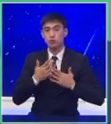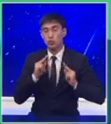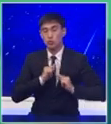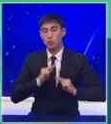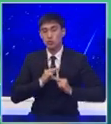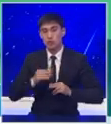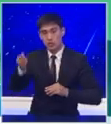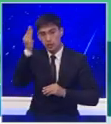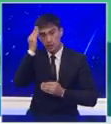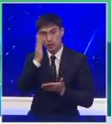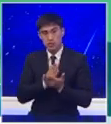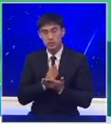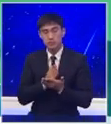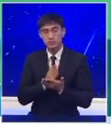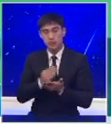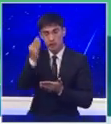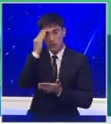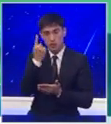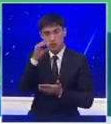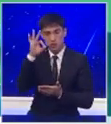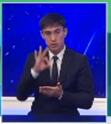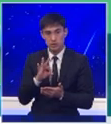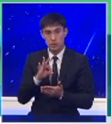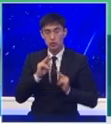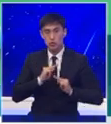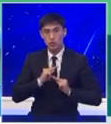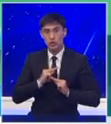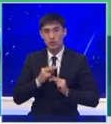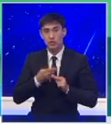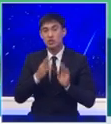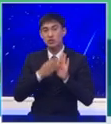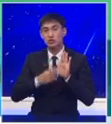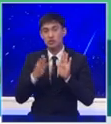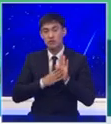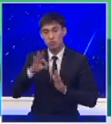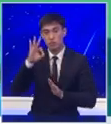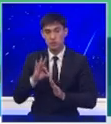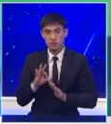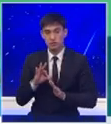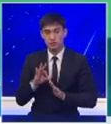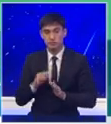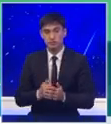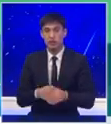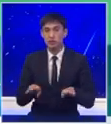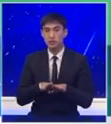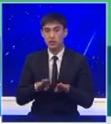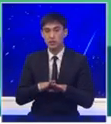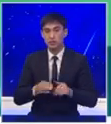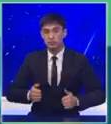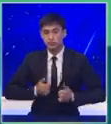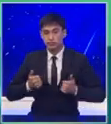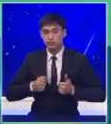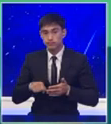таланта есть, как говорится. Талант 1%, трудолюбие – это 99%. Вот с таким, если усердно